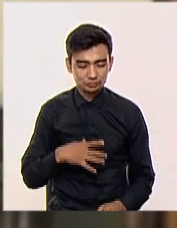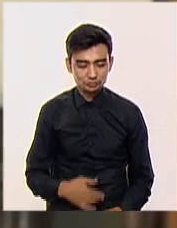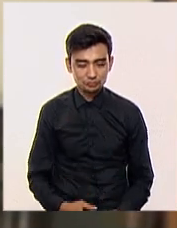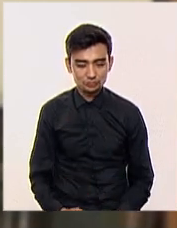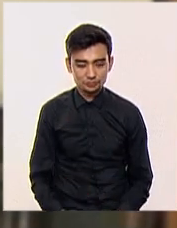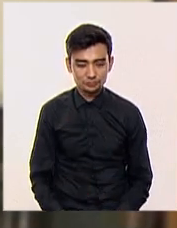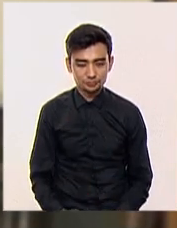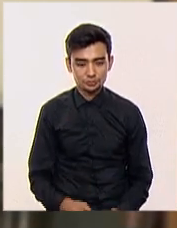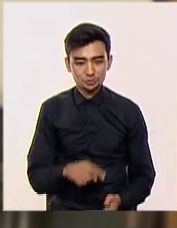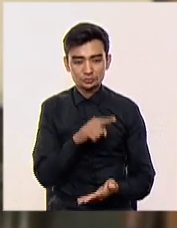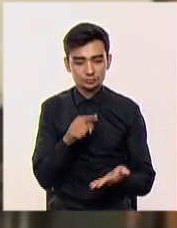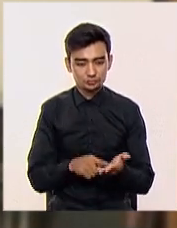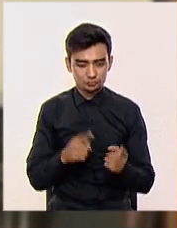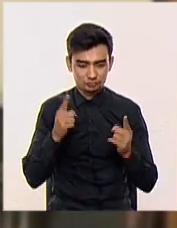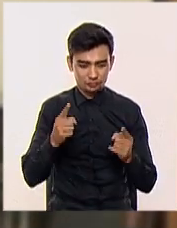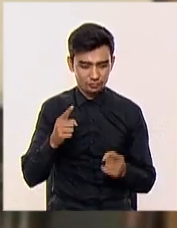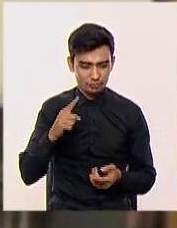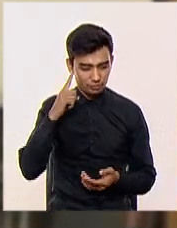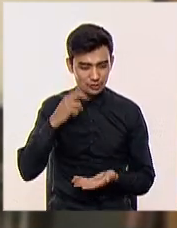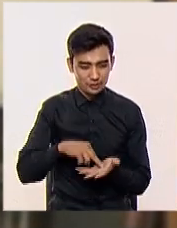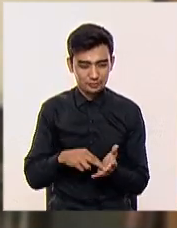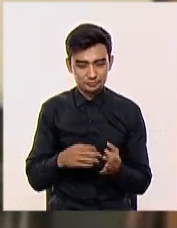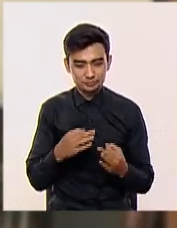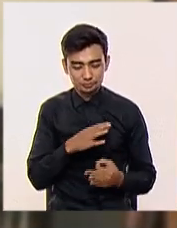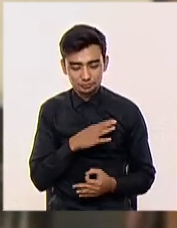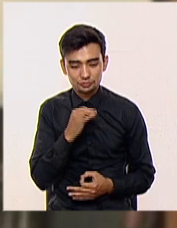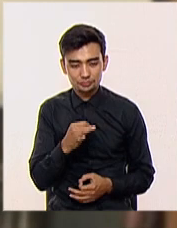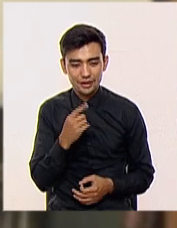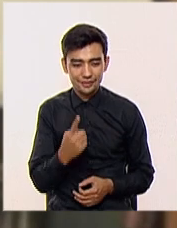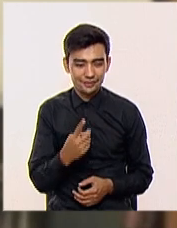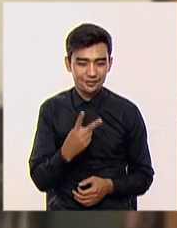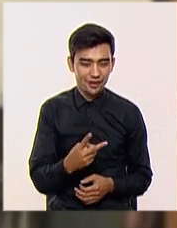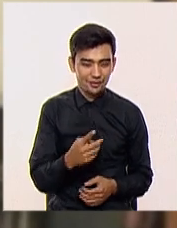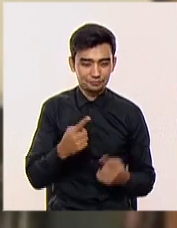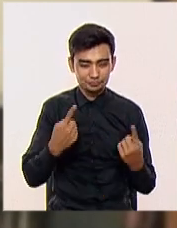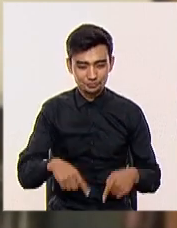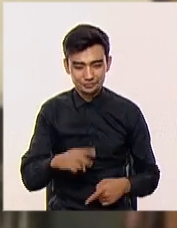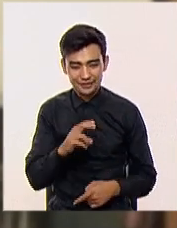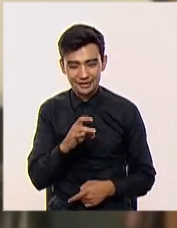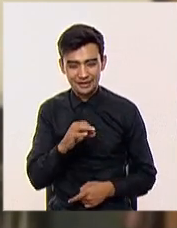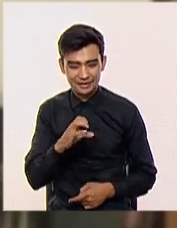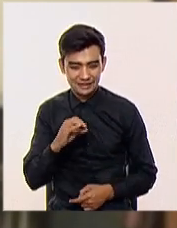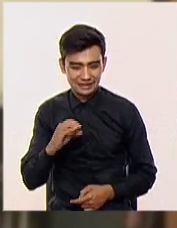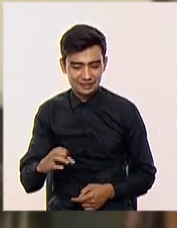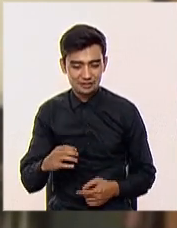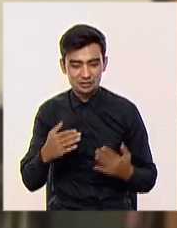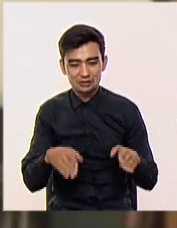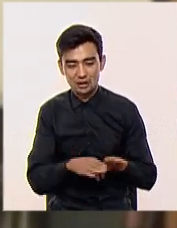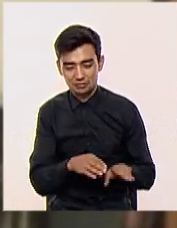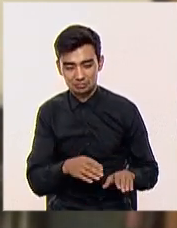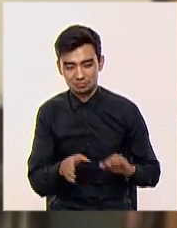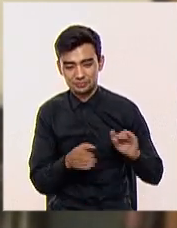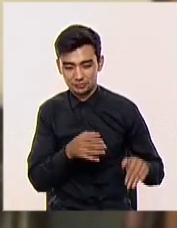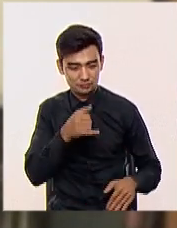вопрос глобального плана. Здесь одним-двумя тезисами не обойдешься. Вот. Я